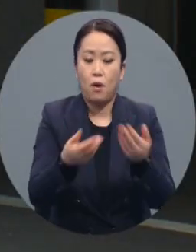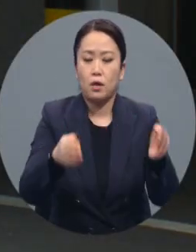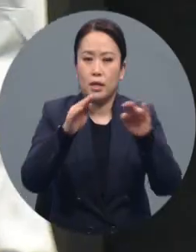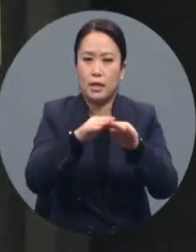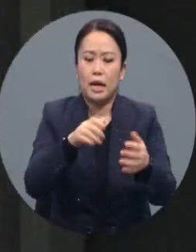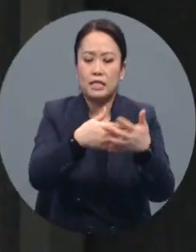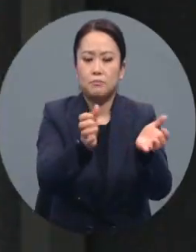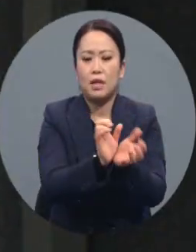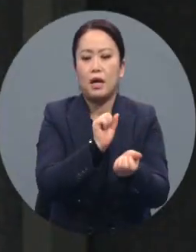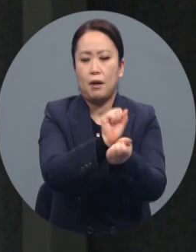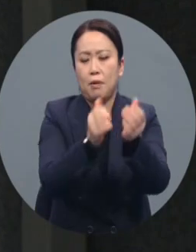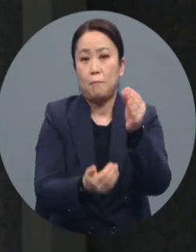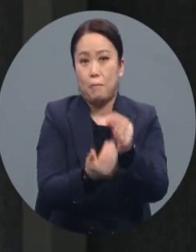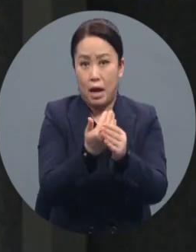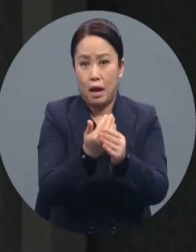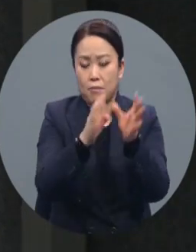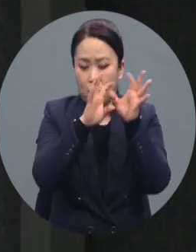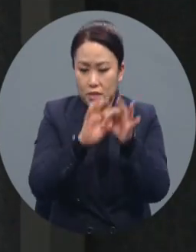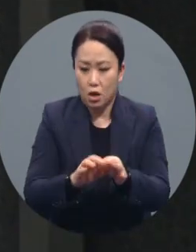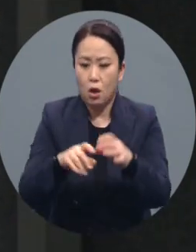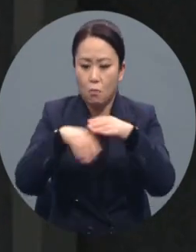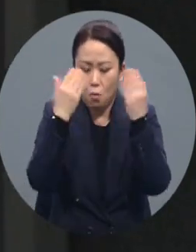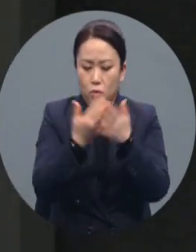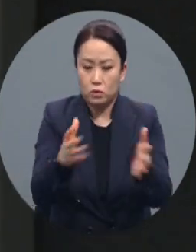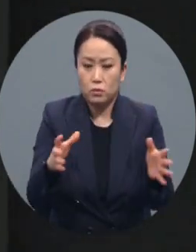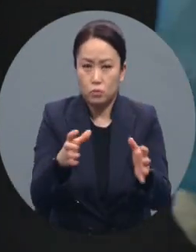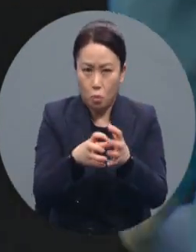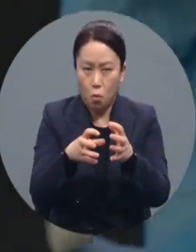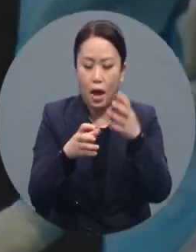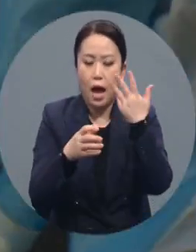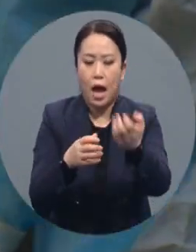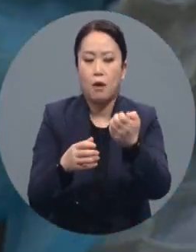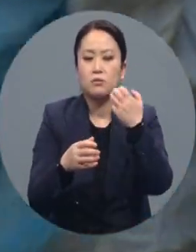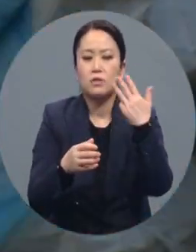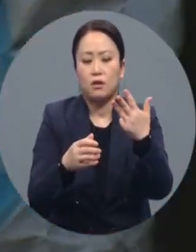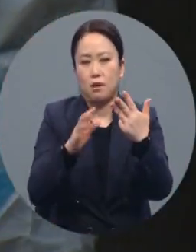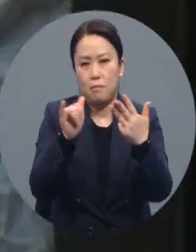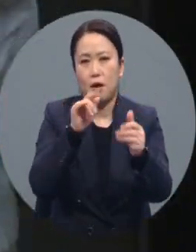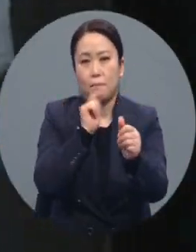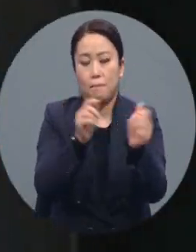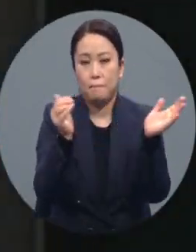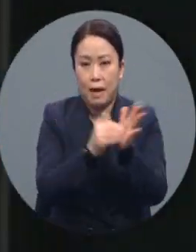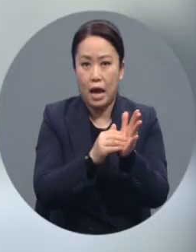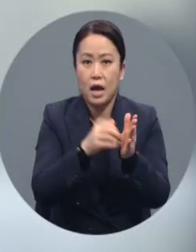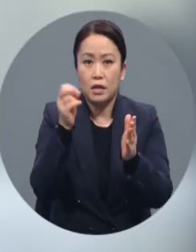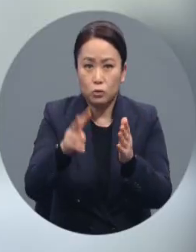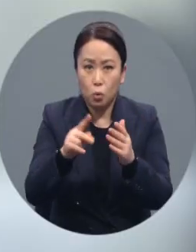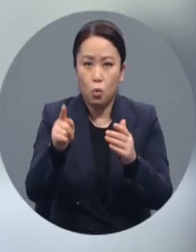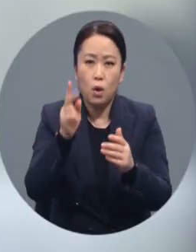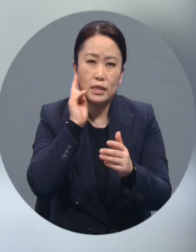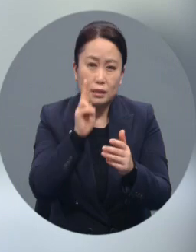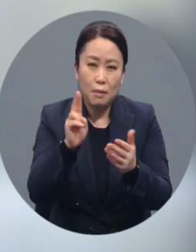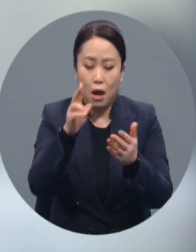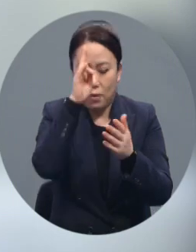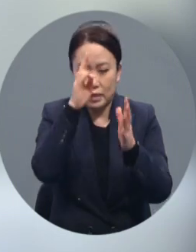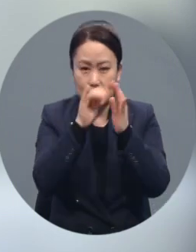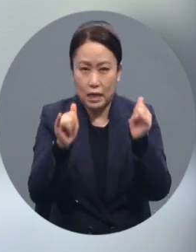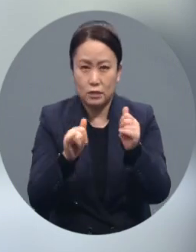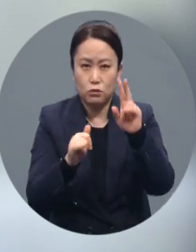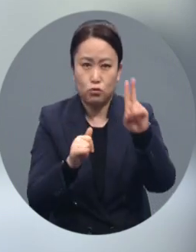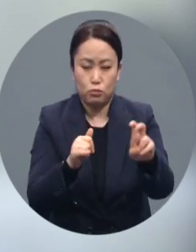이어지면서 98명이 신규 각진 됐고 위증 중 한 잔은 29면 으로 사흘 연속 증가세를 보였습니다